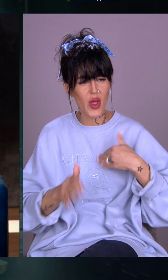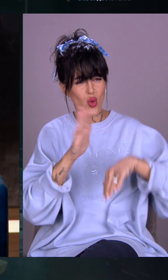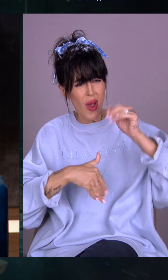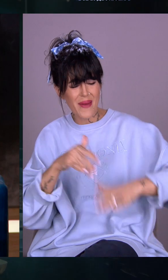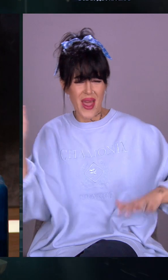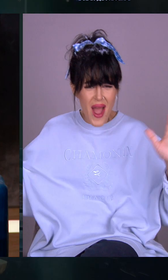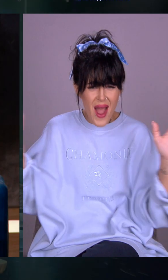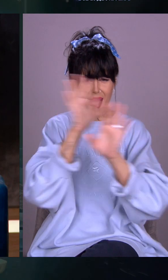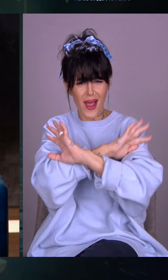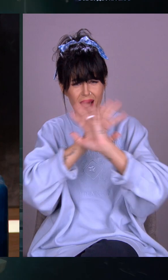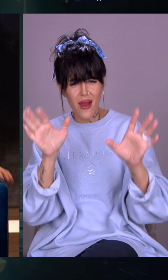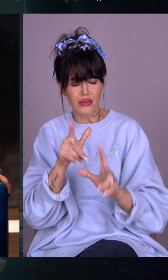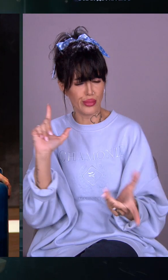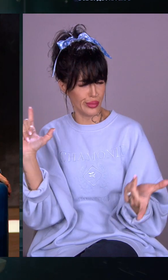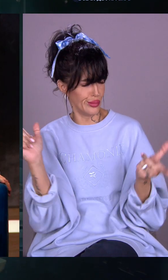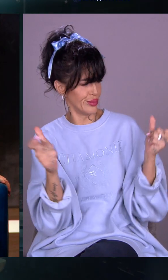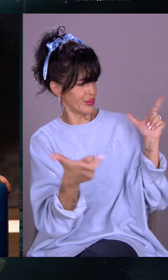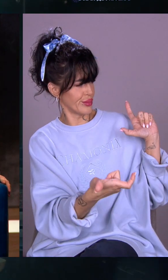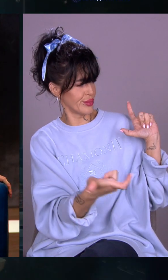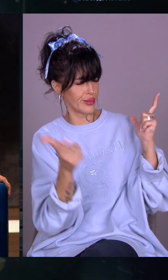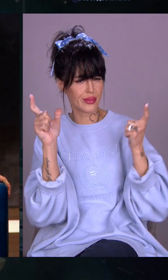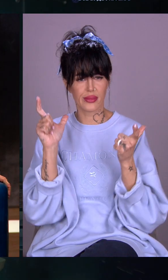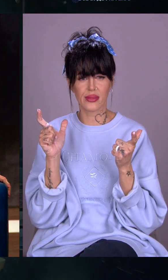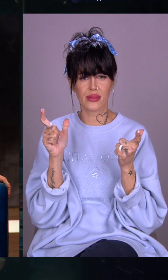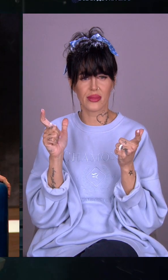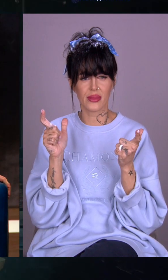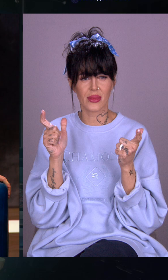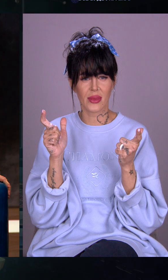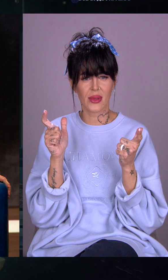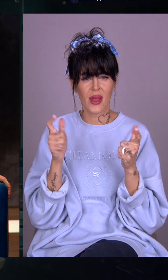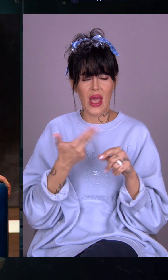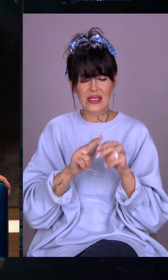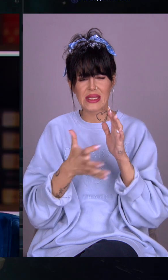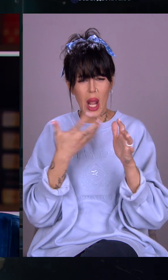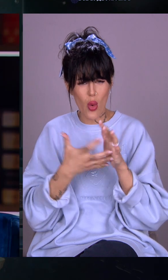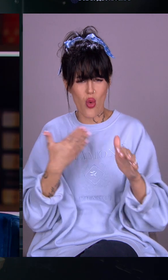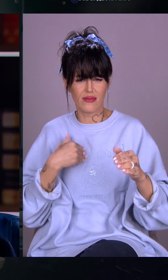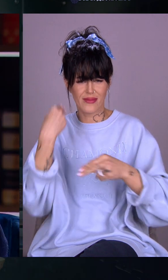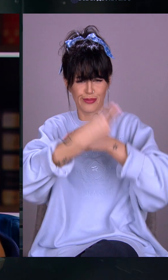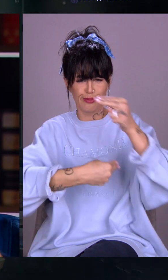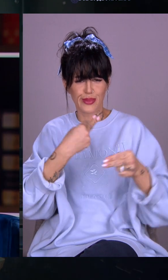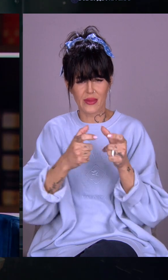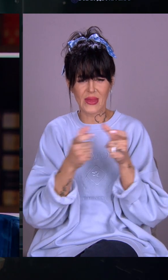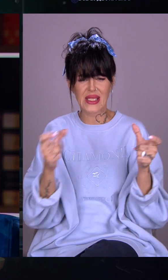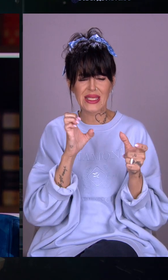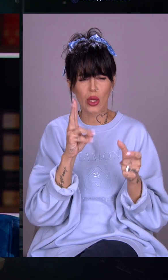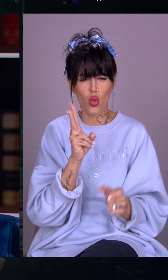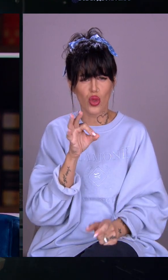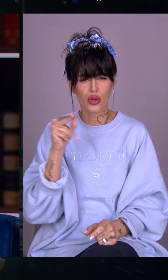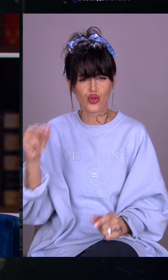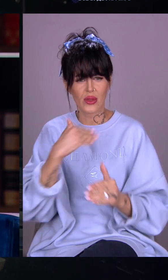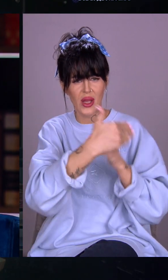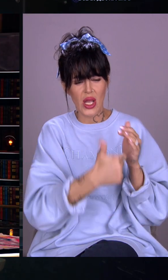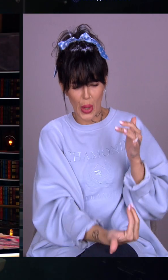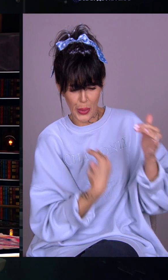щось поворачується. Ми в Пирятині, нам жінки дали скотч, ми примотали те стекло, а я думав, все, зараз заживу, ніфіга, там